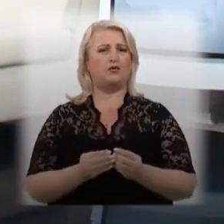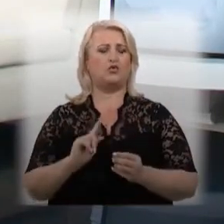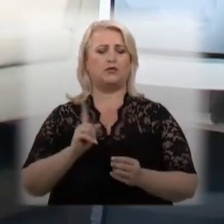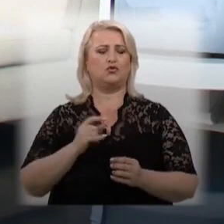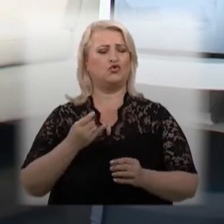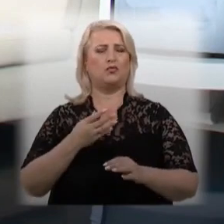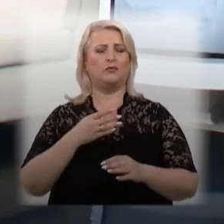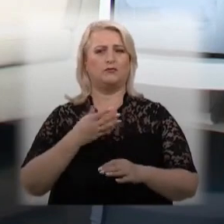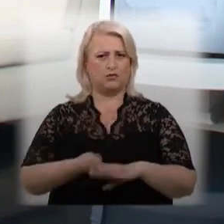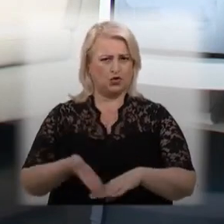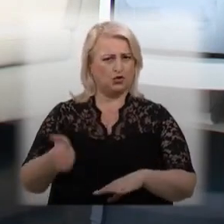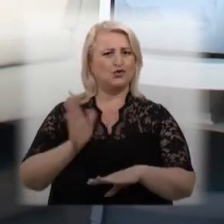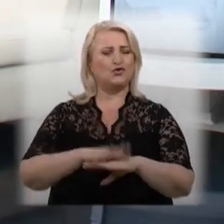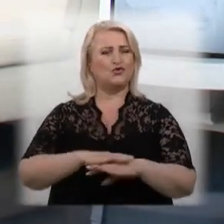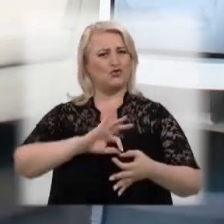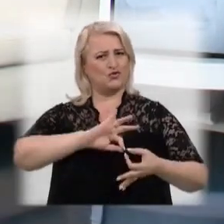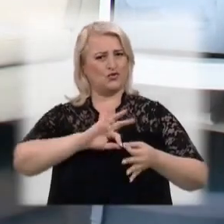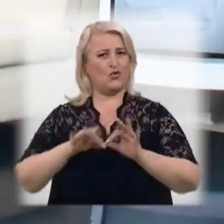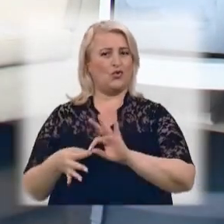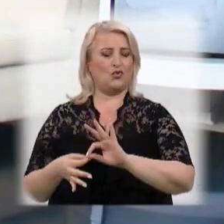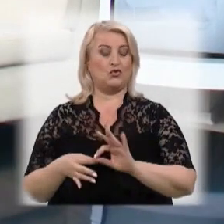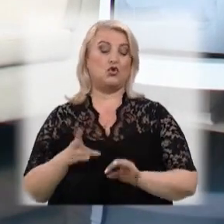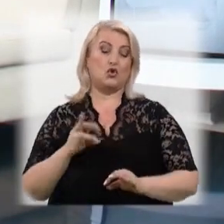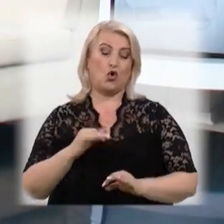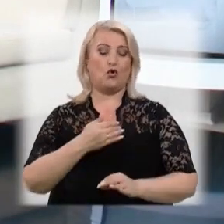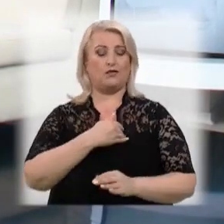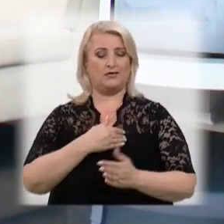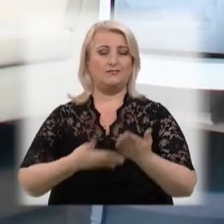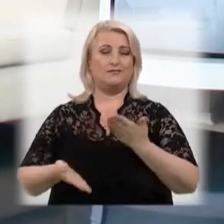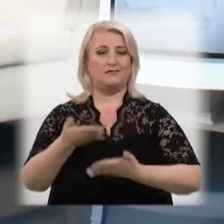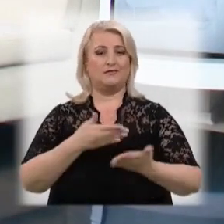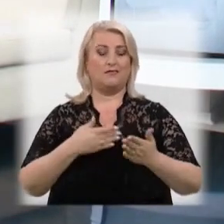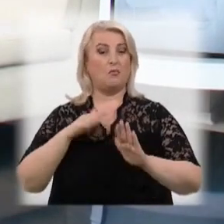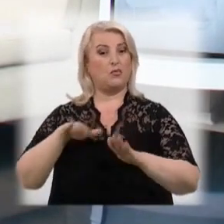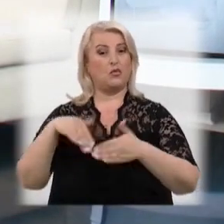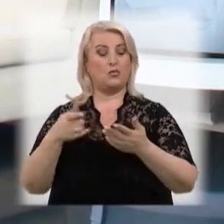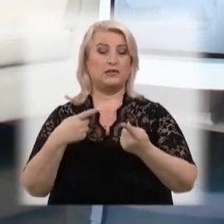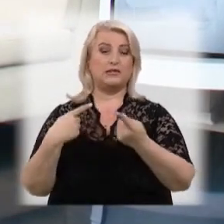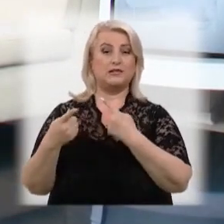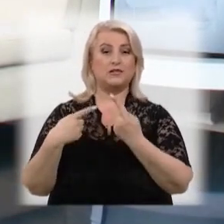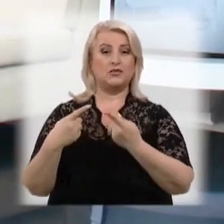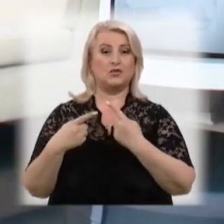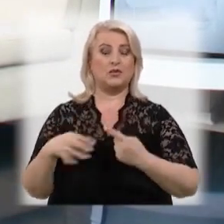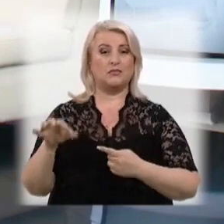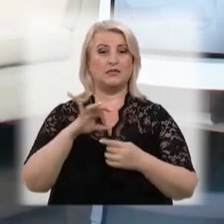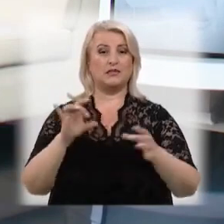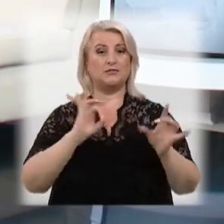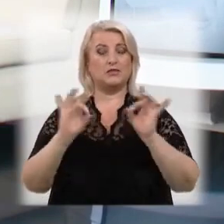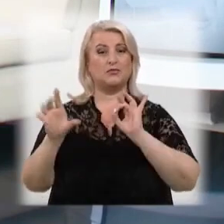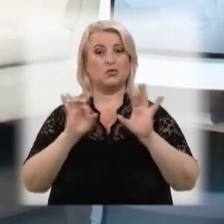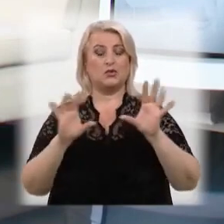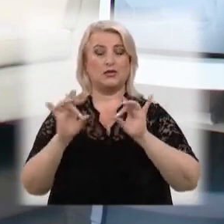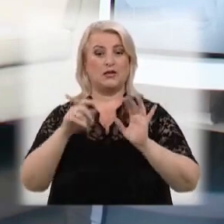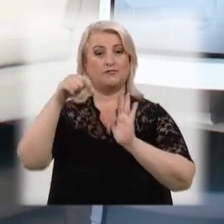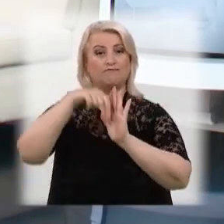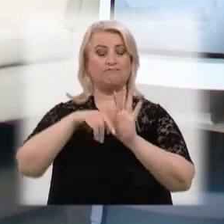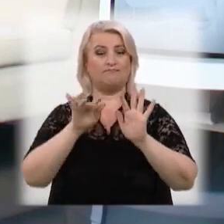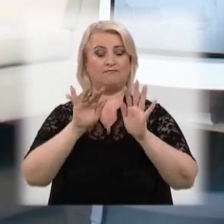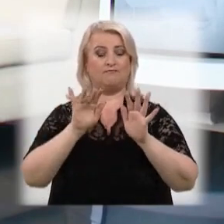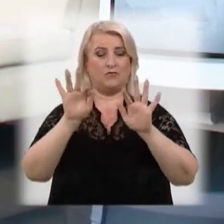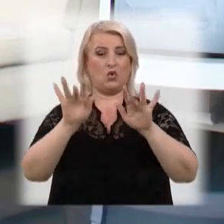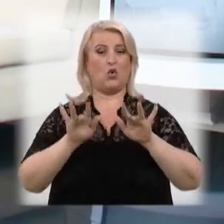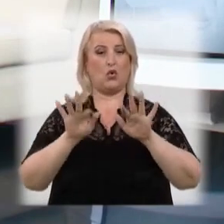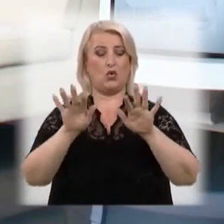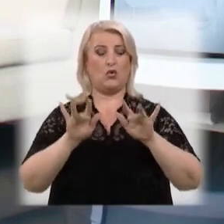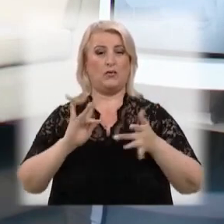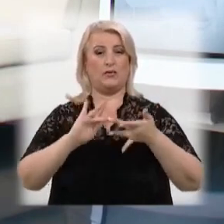complicat dar aș vrea să ancorăm propunerea mea este să discutăm despre publicitatea digitală înainte însă